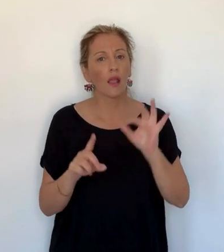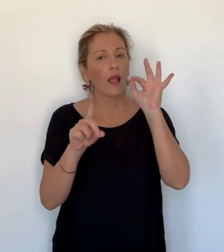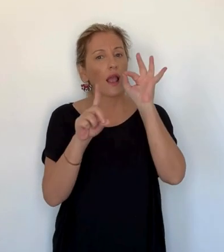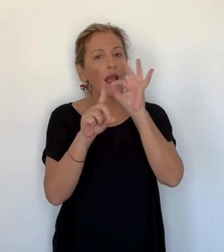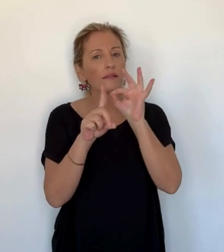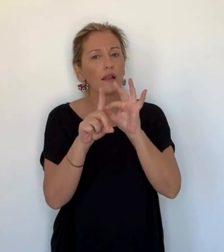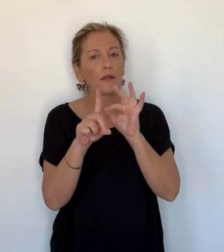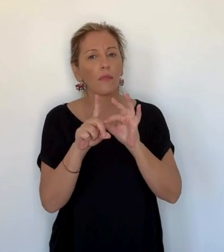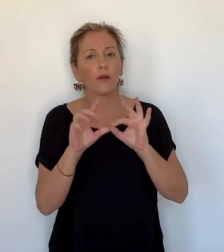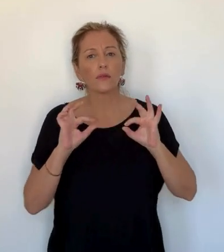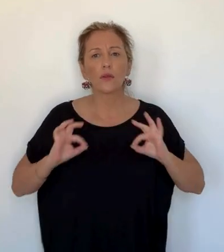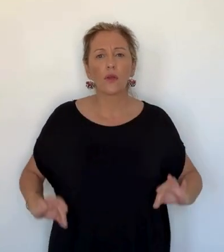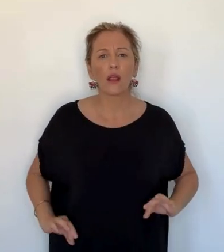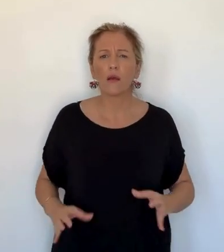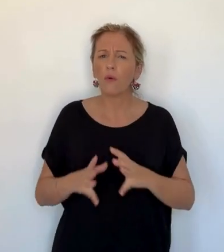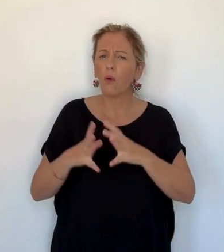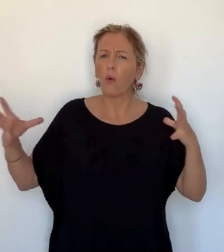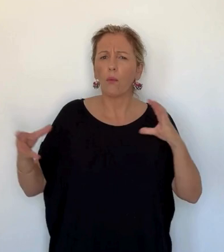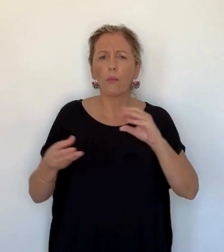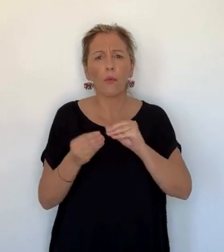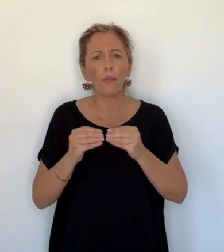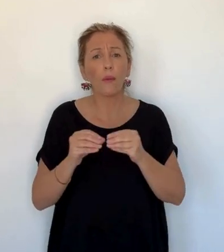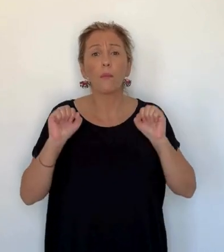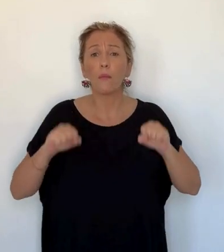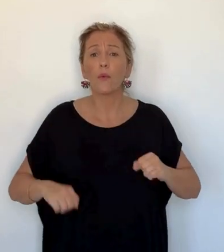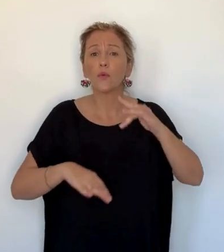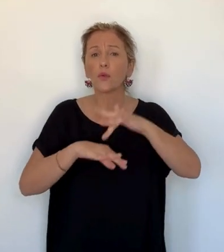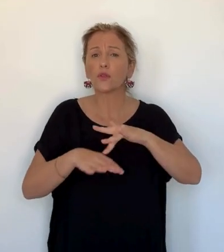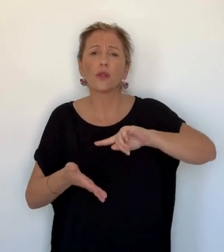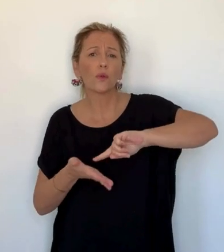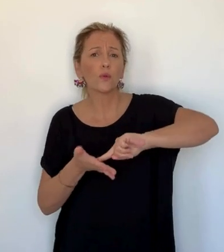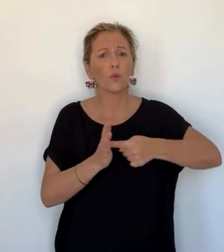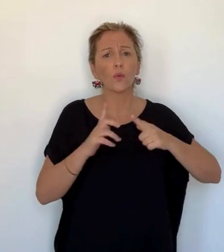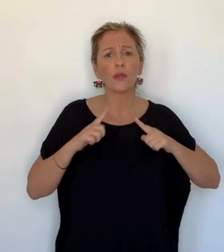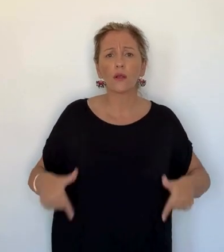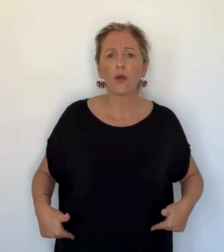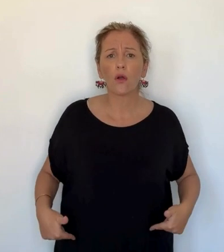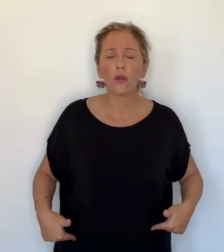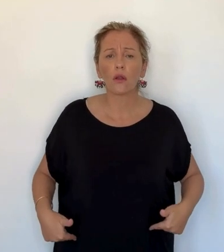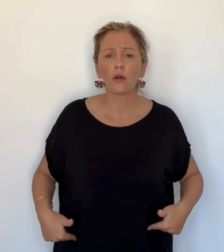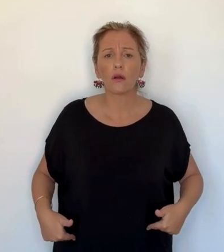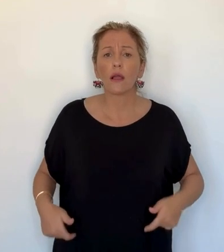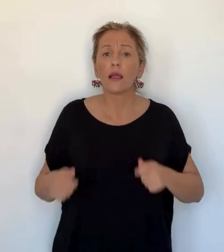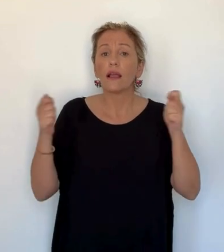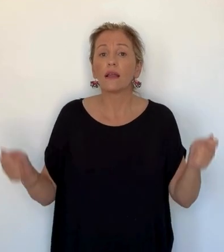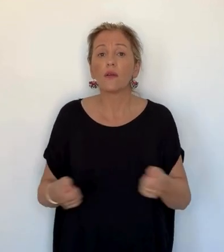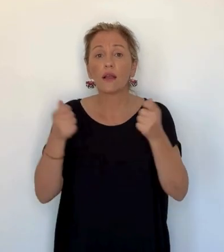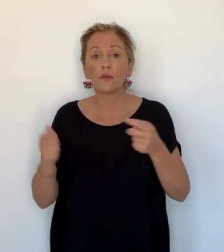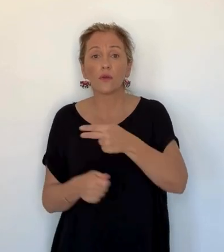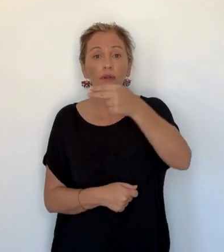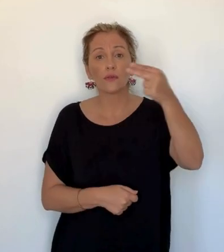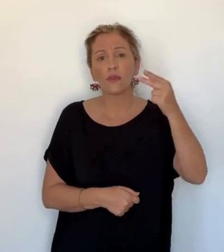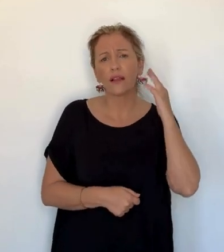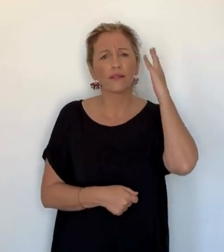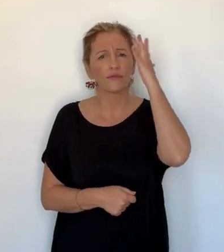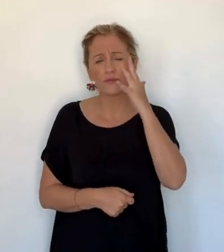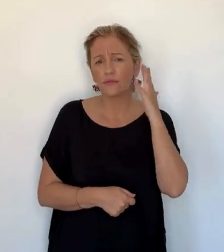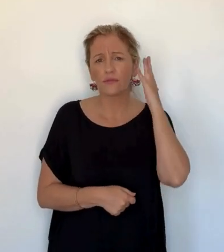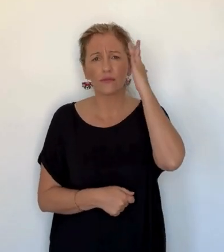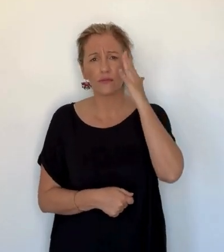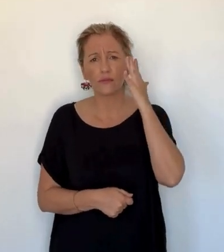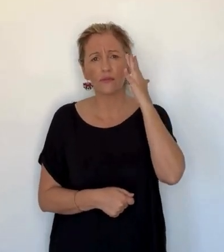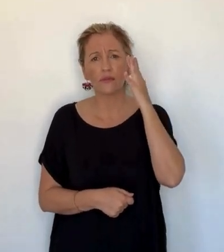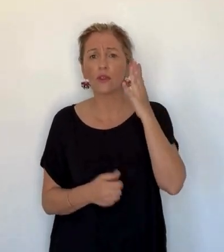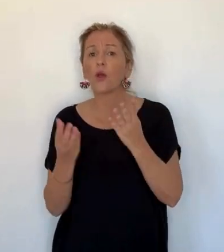qui peut toucher tous les établissements. Le harcèlement scolaire est au cœur des préoccupations de l'éducation nationale. De